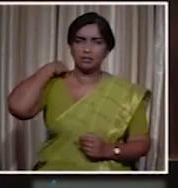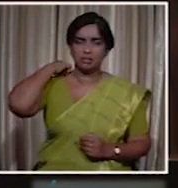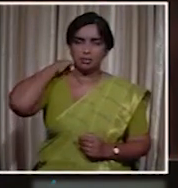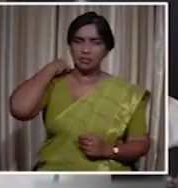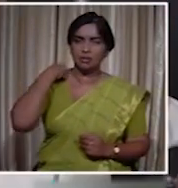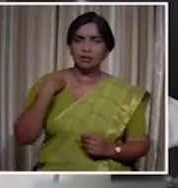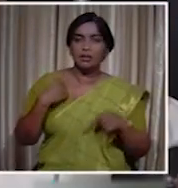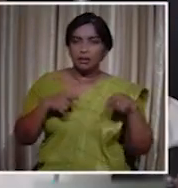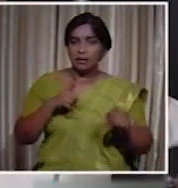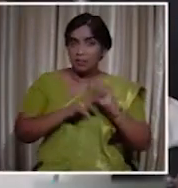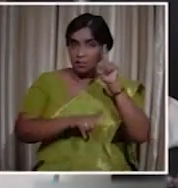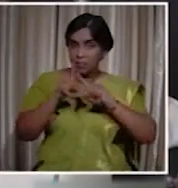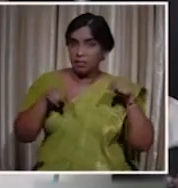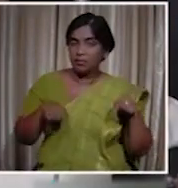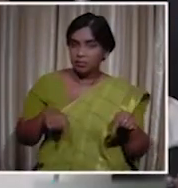මේ සභාවේ